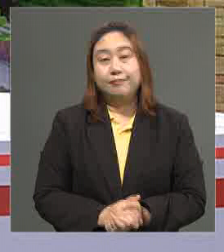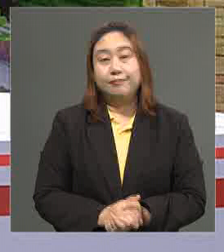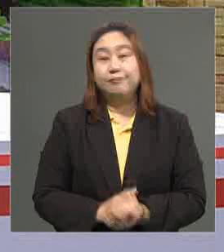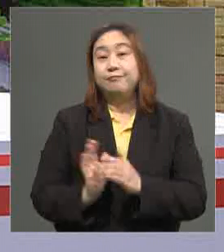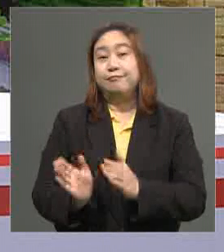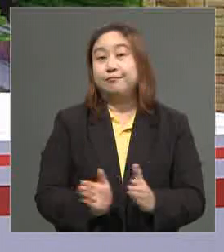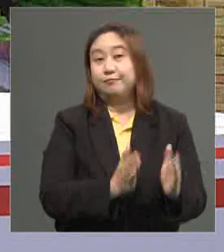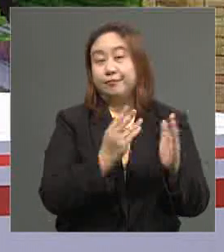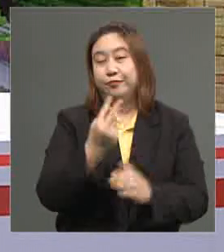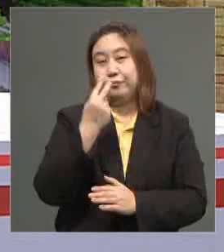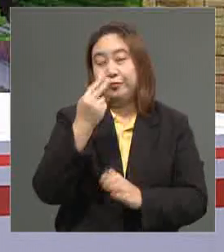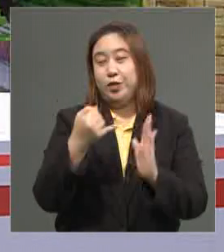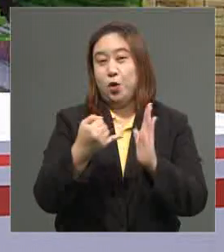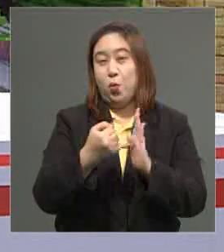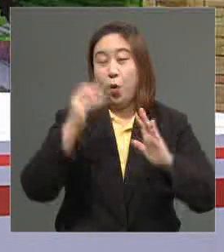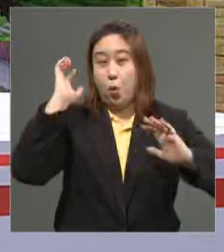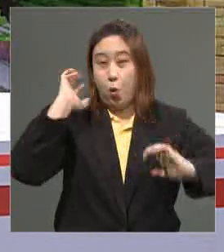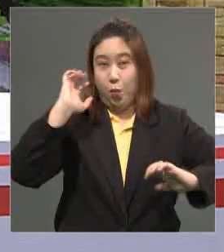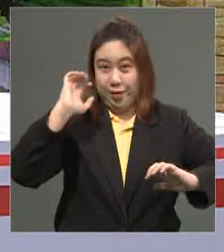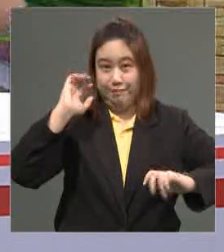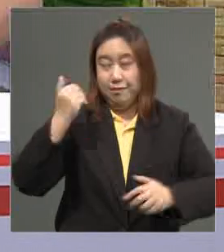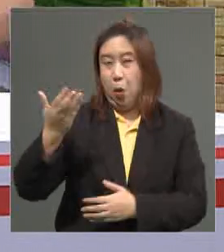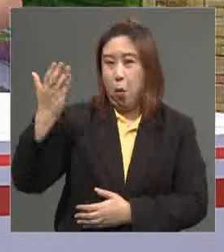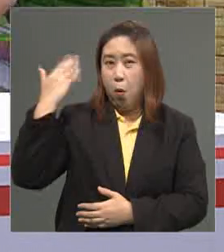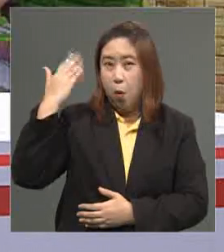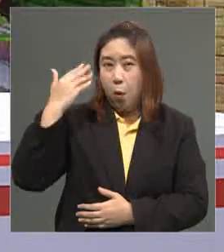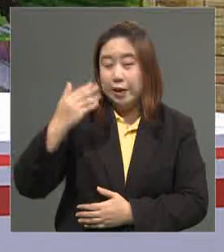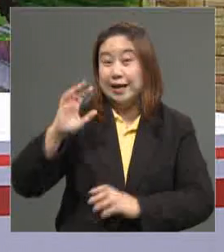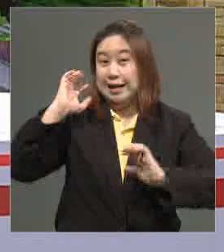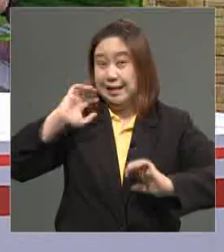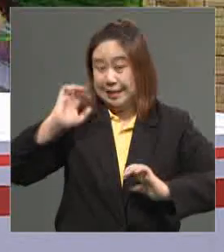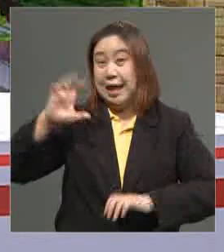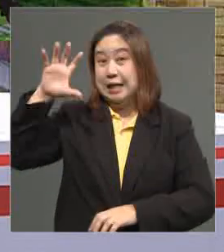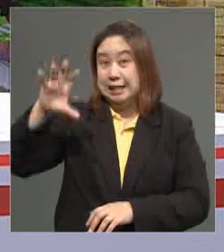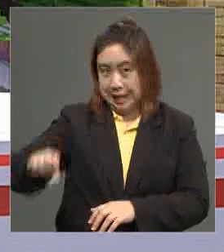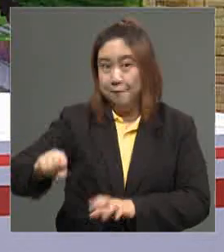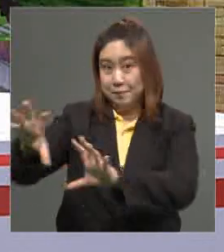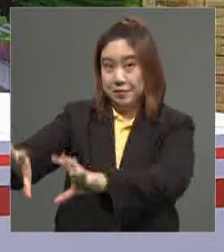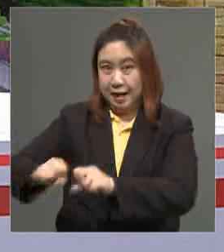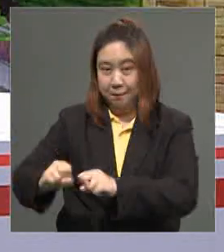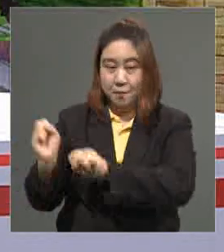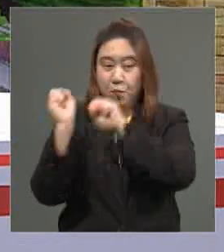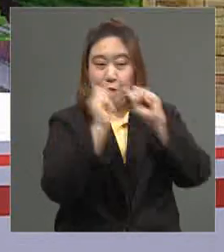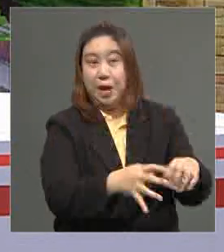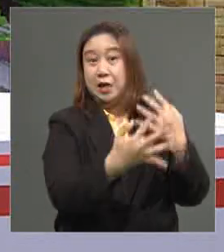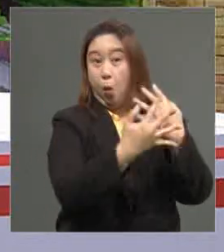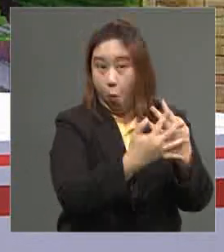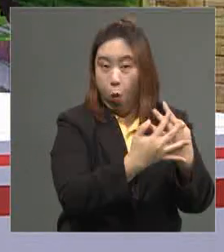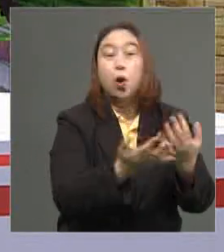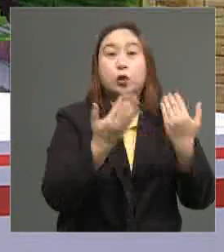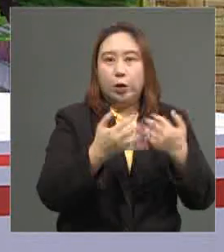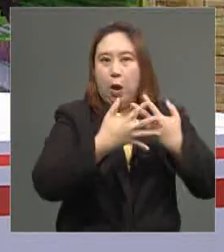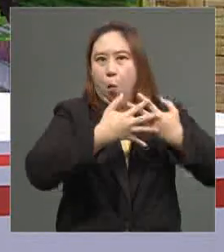พาคุณผู้ชมไปลพบุรีนะฮะคุณผู้ชมครับก่อนหน้านี้เราจับลิงเข้ากรงใช่มั้ยแต่ปรากฏว่าแหกกรงแล้วล่าสุดโอ้โหเออนะฮะ